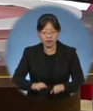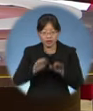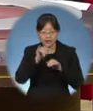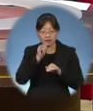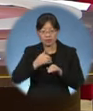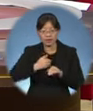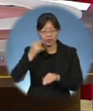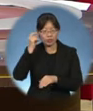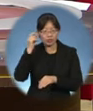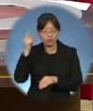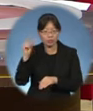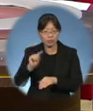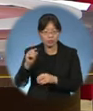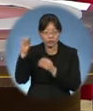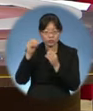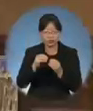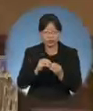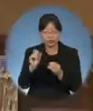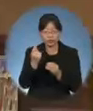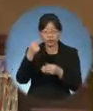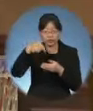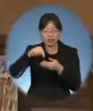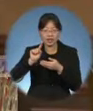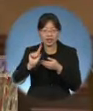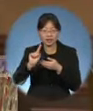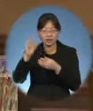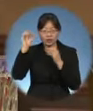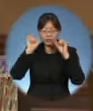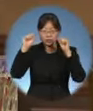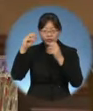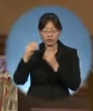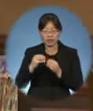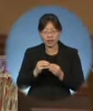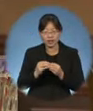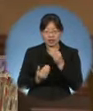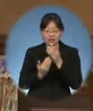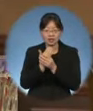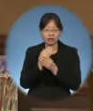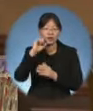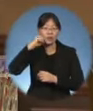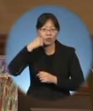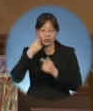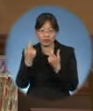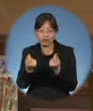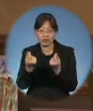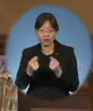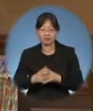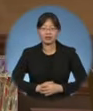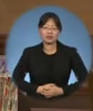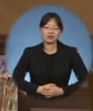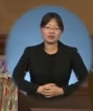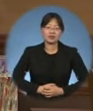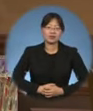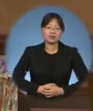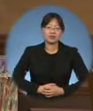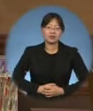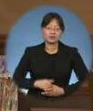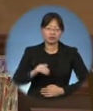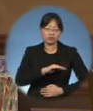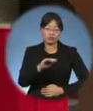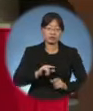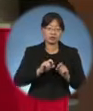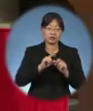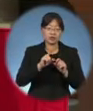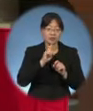훌륭한 유전적 소인 중에 하나인 운동 유전자는 발현되지 못할 수도 있습니다. 알겠습니다. 네, 그런 네. 부분들이 있죠. 우리